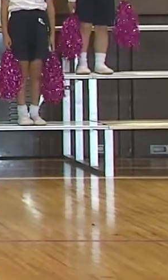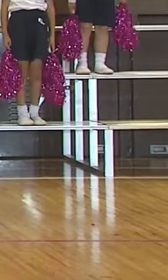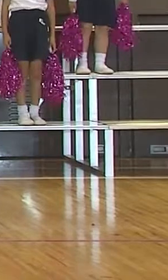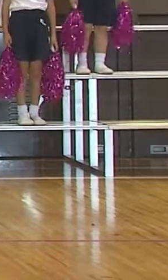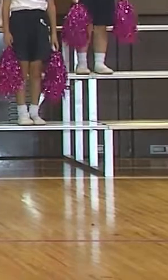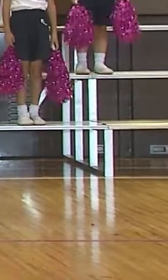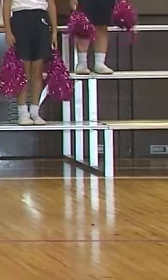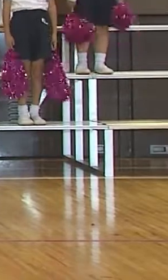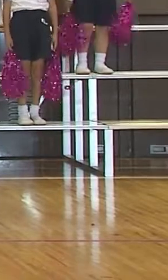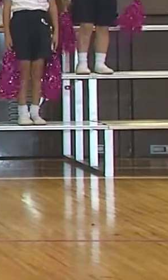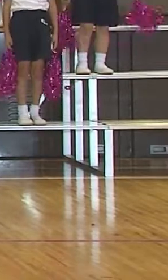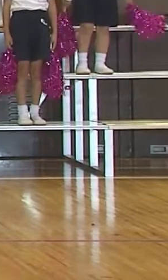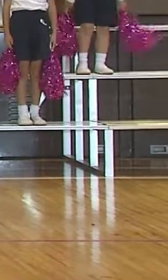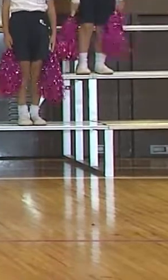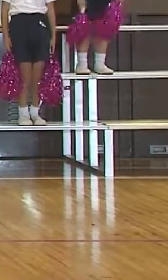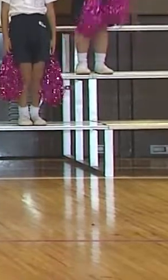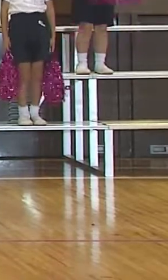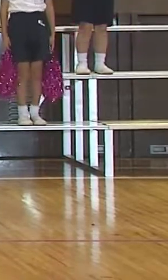ああ